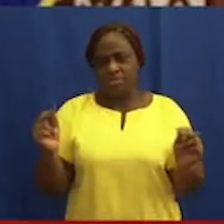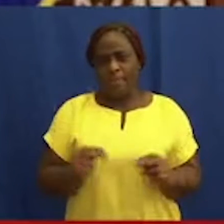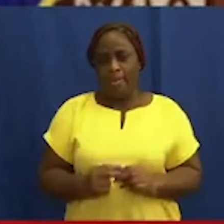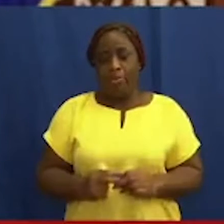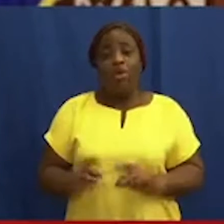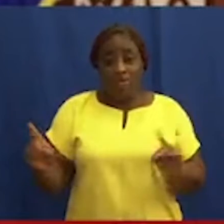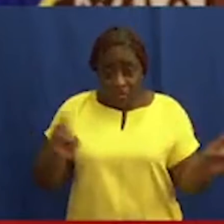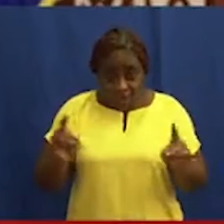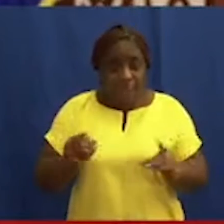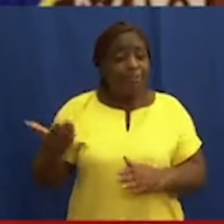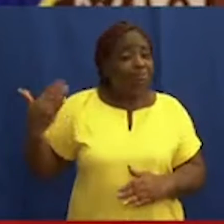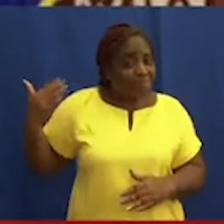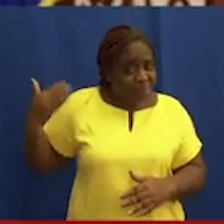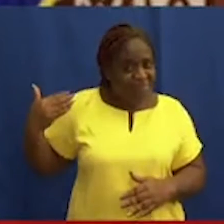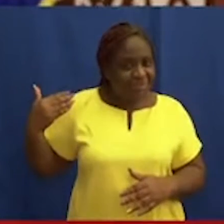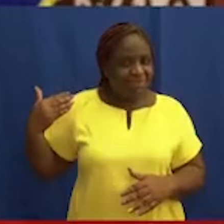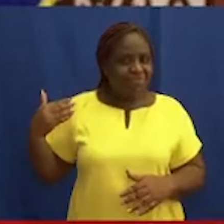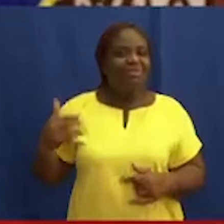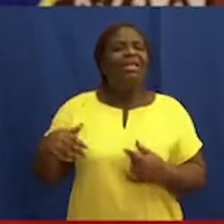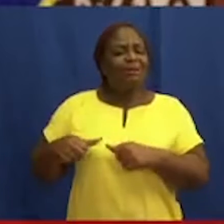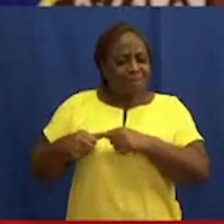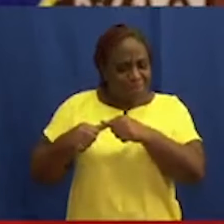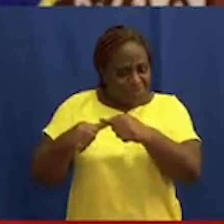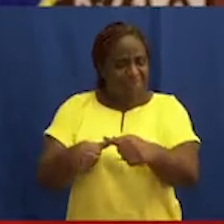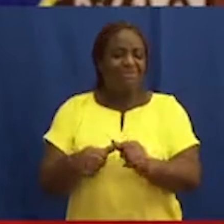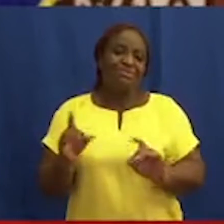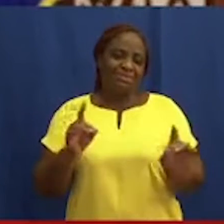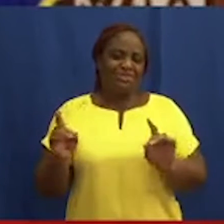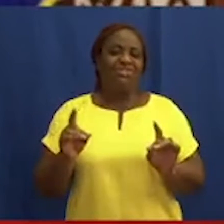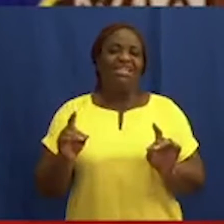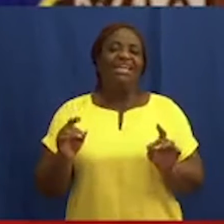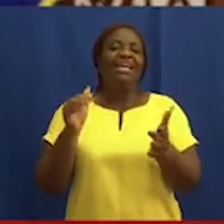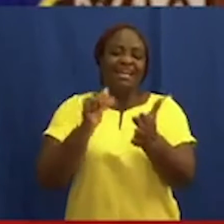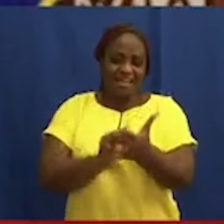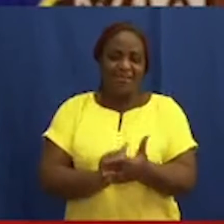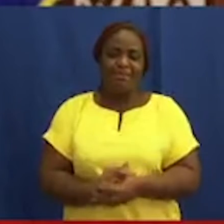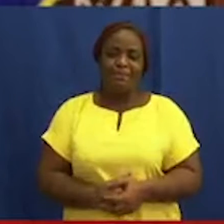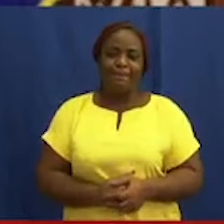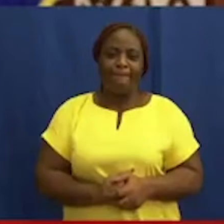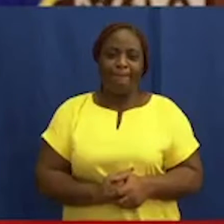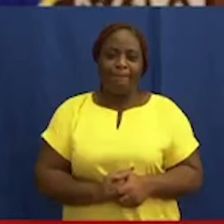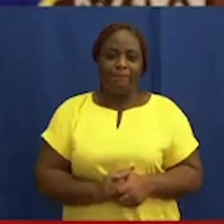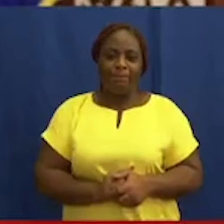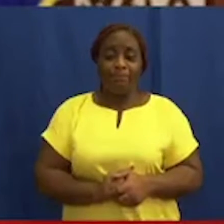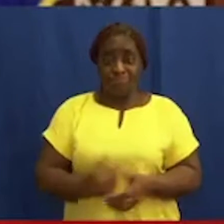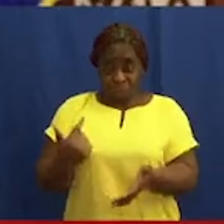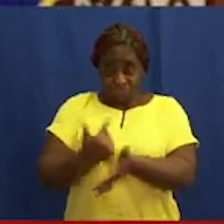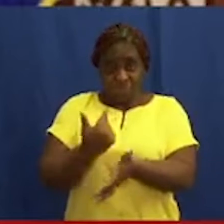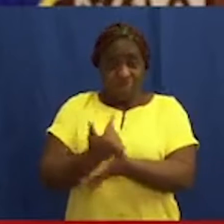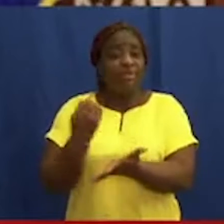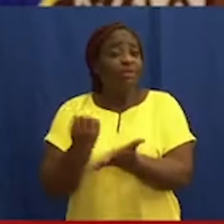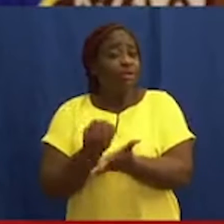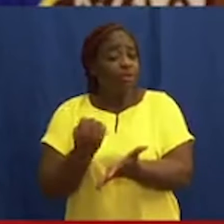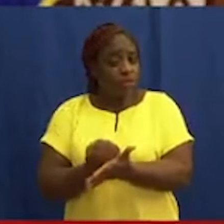a watannin ƙarshen 2021 tattalin arzikinmu ya ɗauko hanyar haɓaka har kaso 7